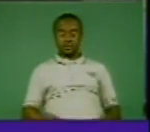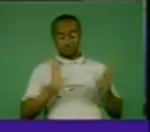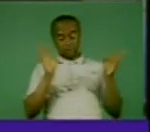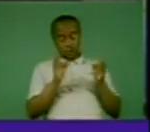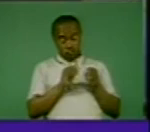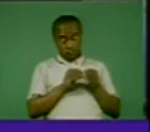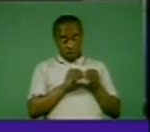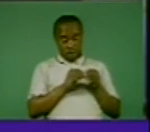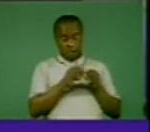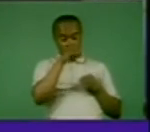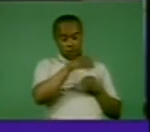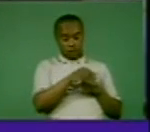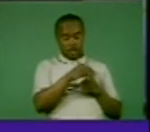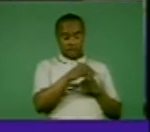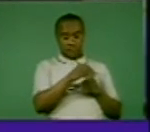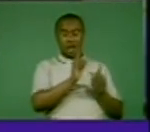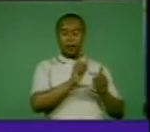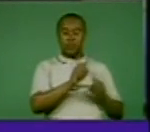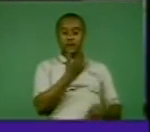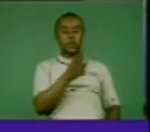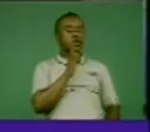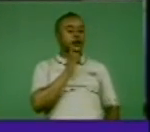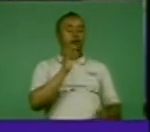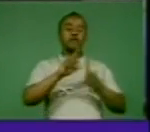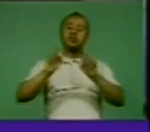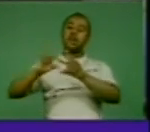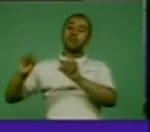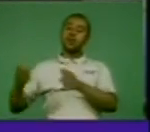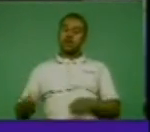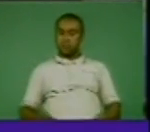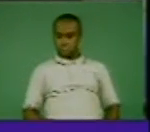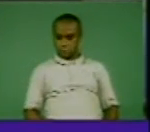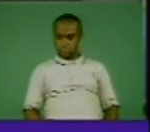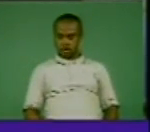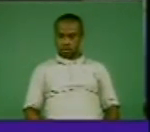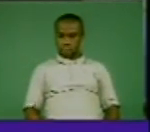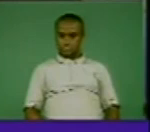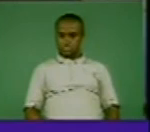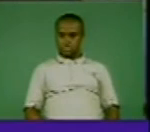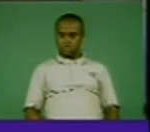5 kwa kila ibara. Jumla ya kura za ndio ni kura 148 kwa kila ibara.